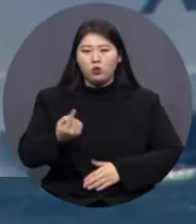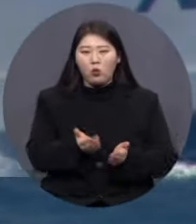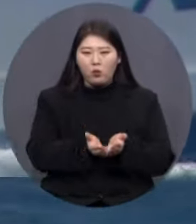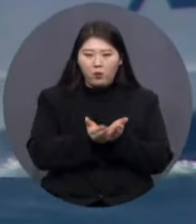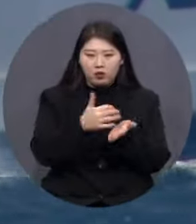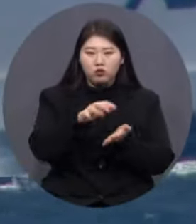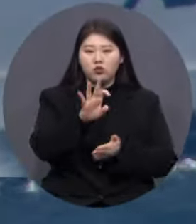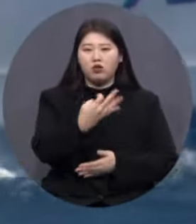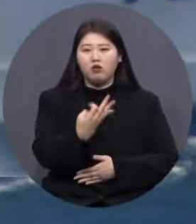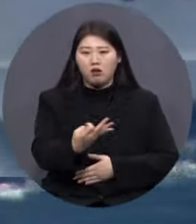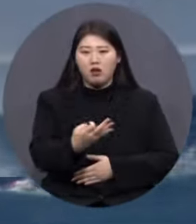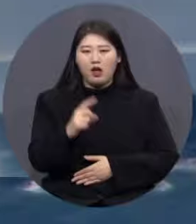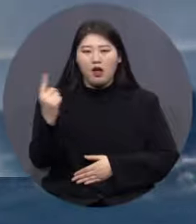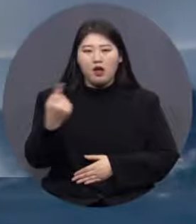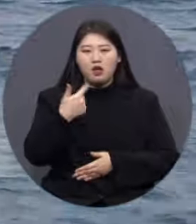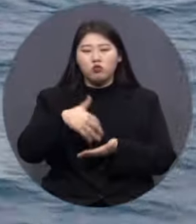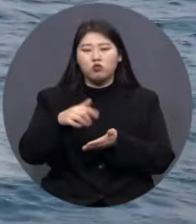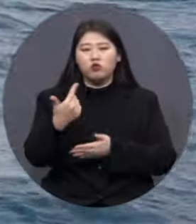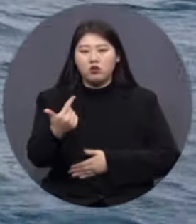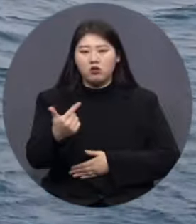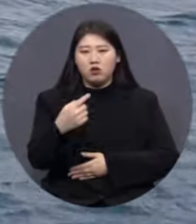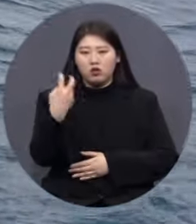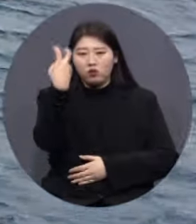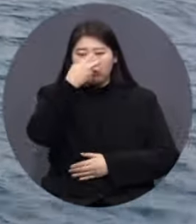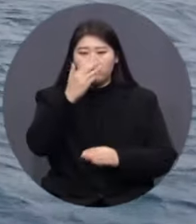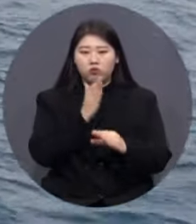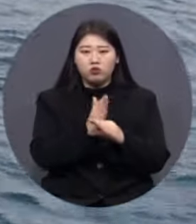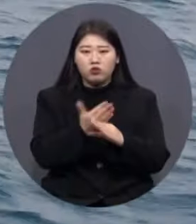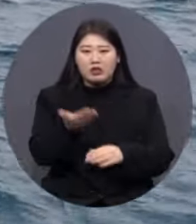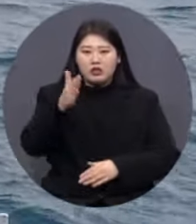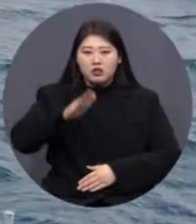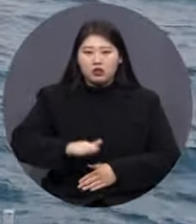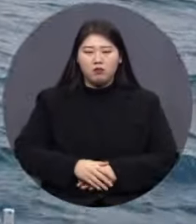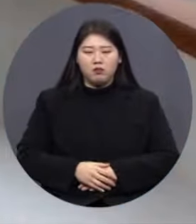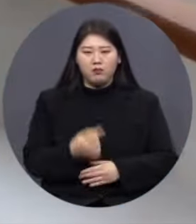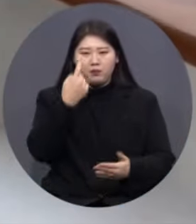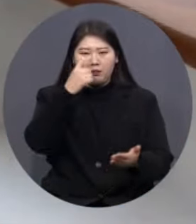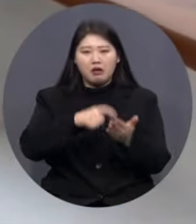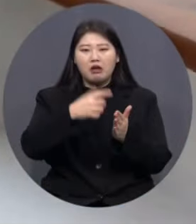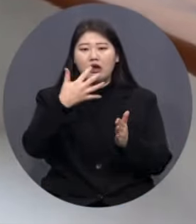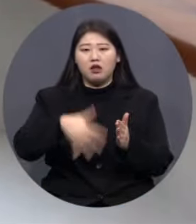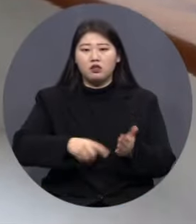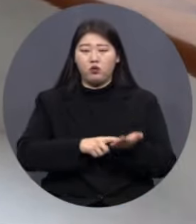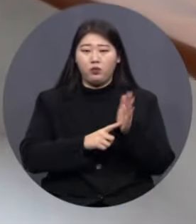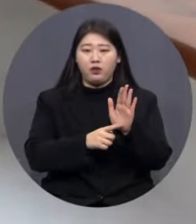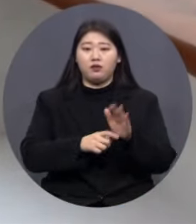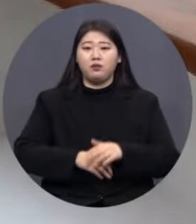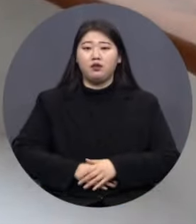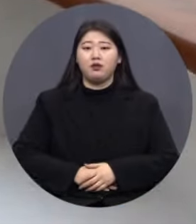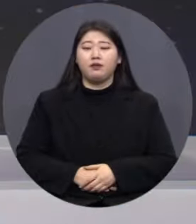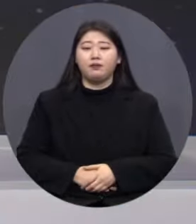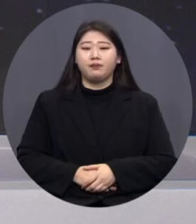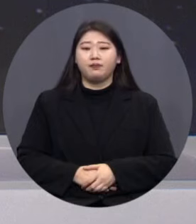헬기 여대를 투입해 사고 해역을 수색하고 있지만 별다른 진척을 보지 못하고